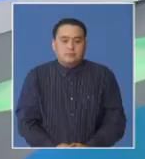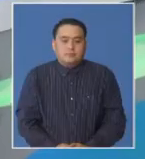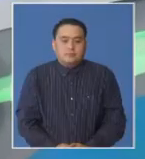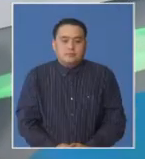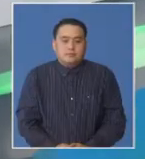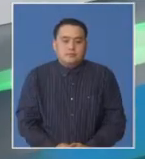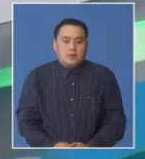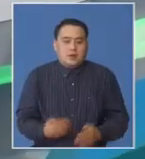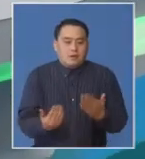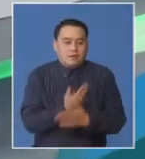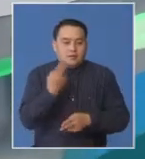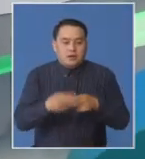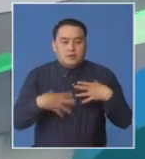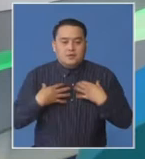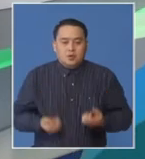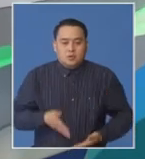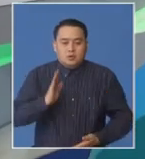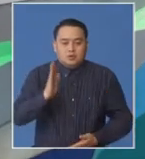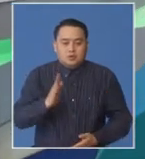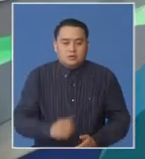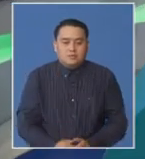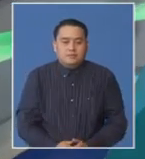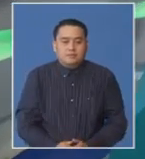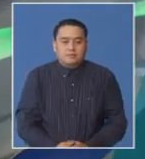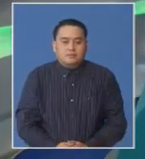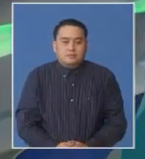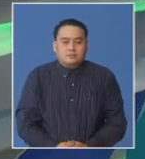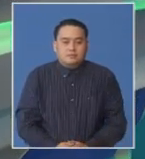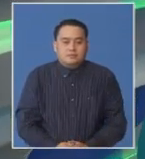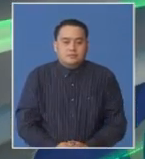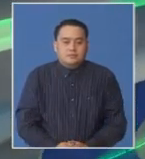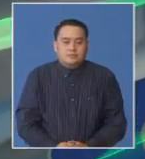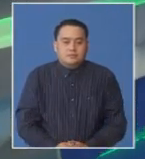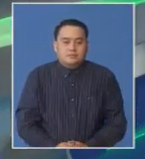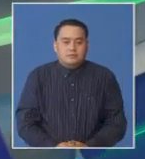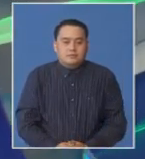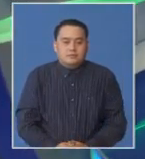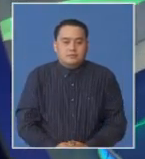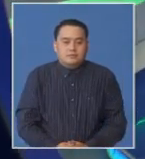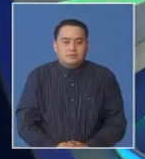Это была последняя информация на сегодня. Спасибо за внимание. Всего доброго.